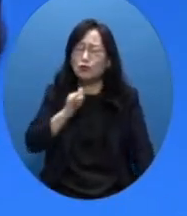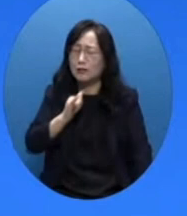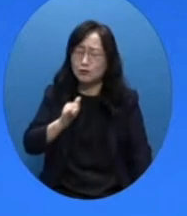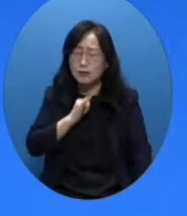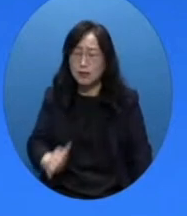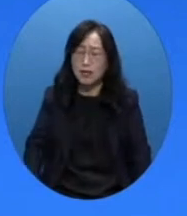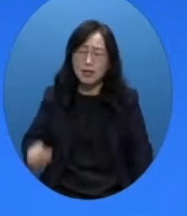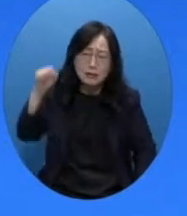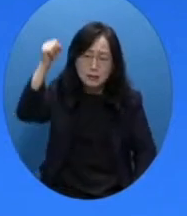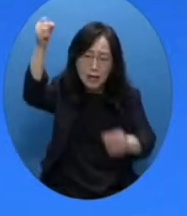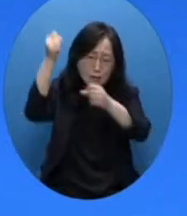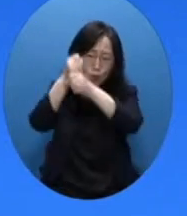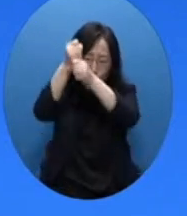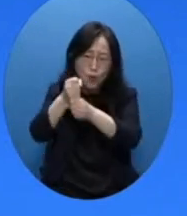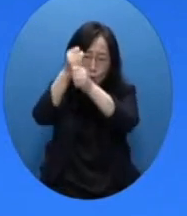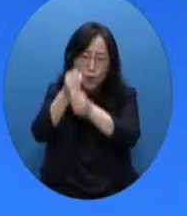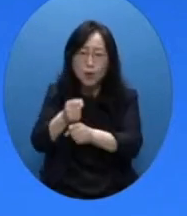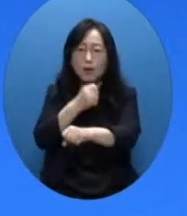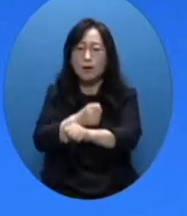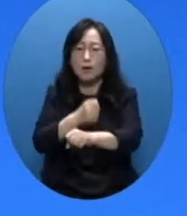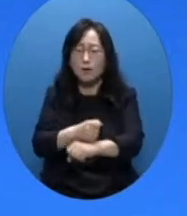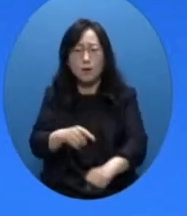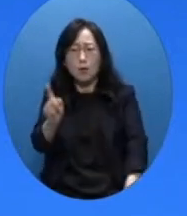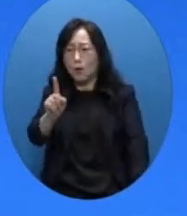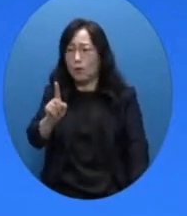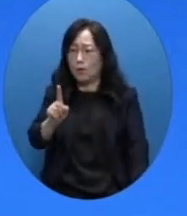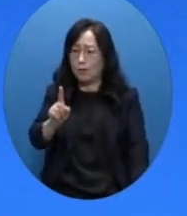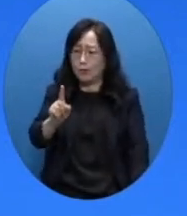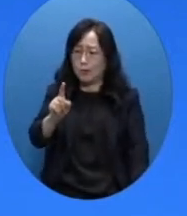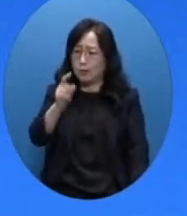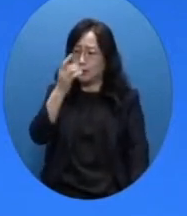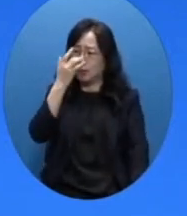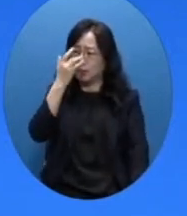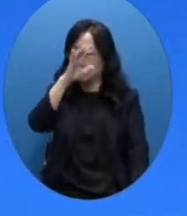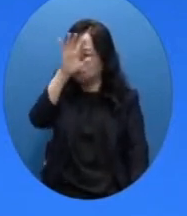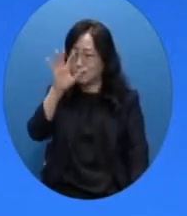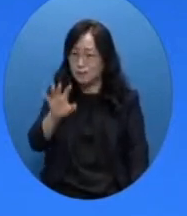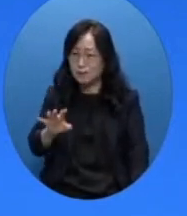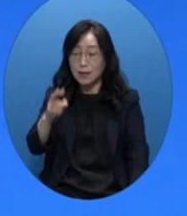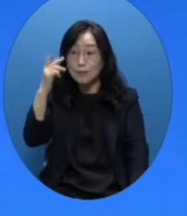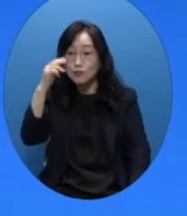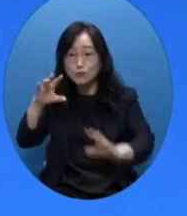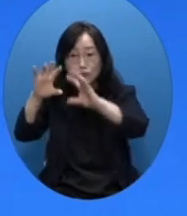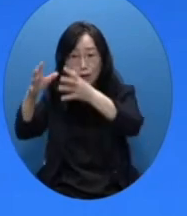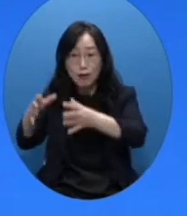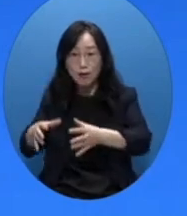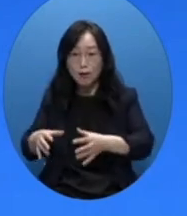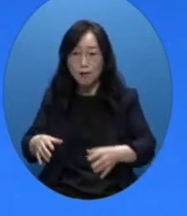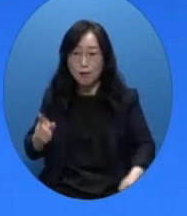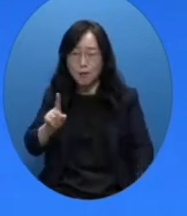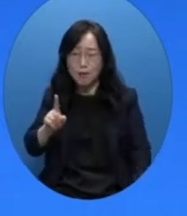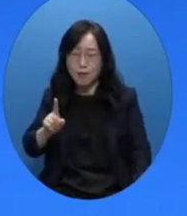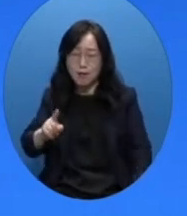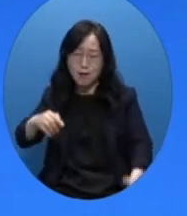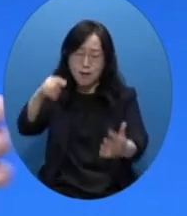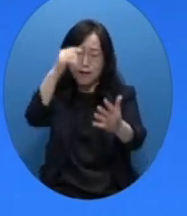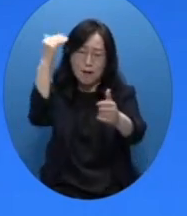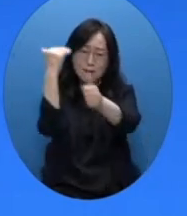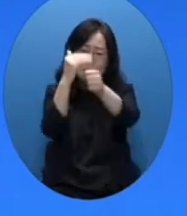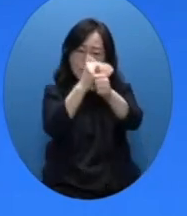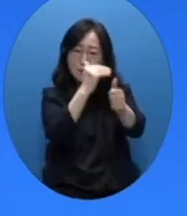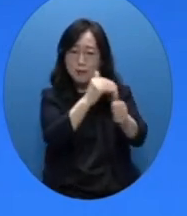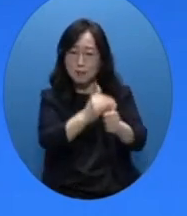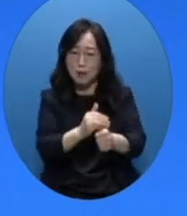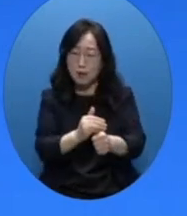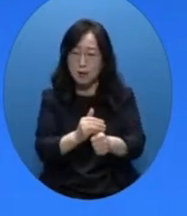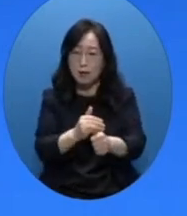밤낮 데모하고, 도대체 이게 어떻게 된 일인가. 미국에서는 그냥 대량 해고가 당해서 몇천 명씩 해고가